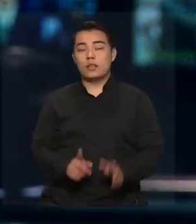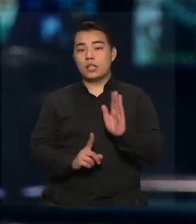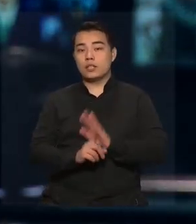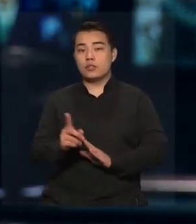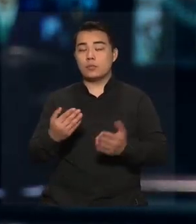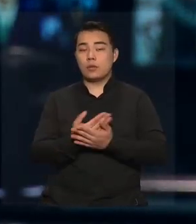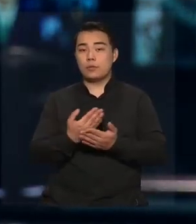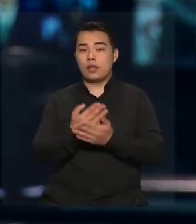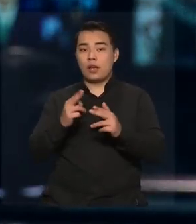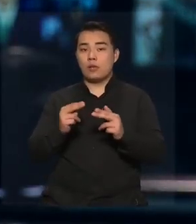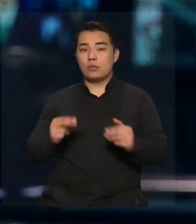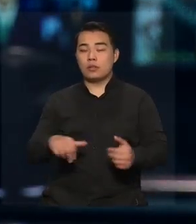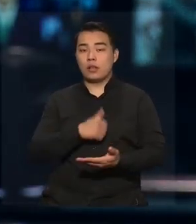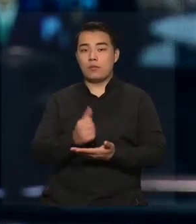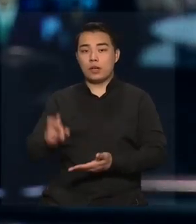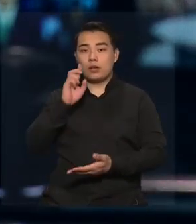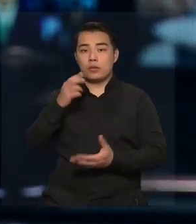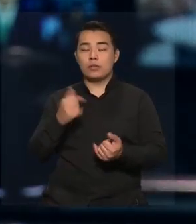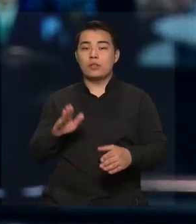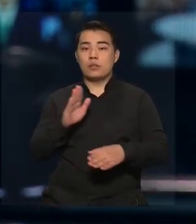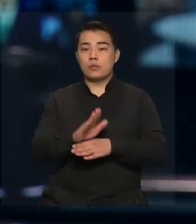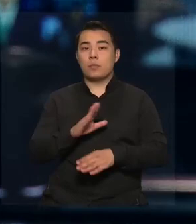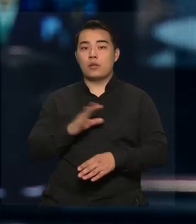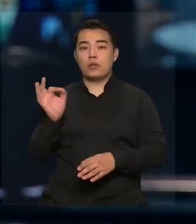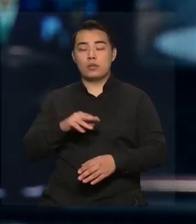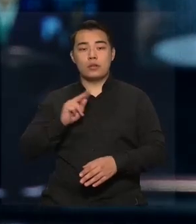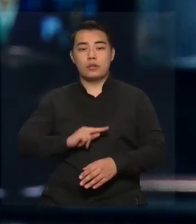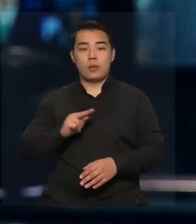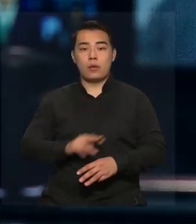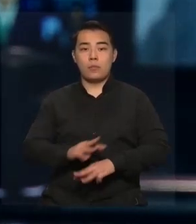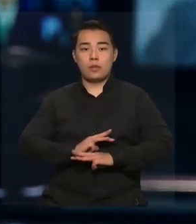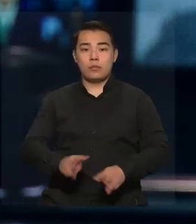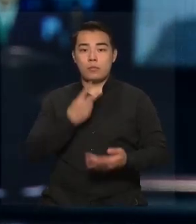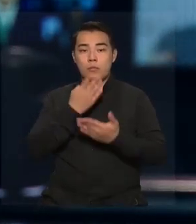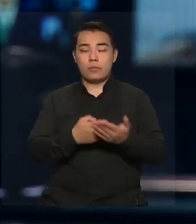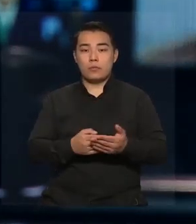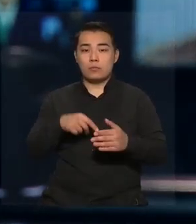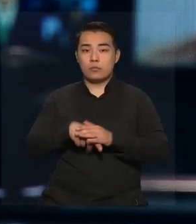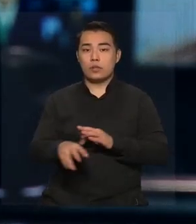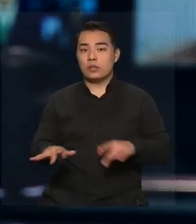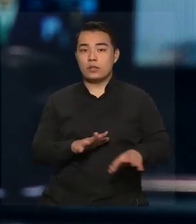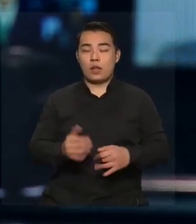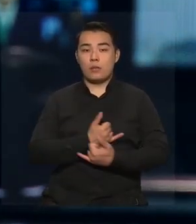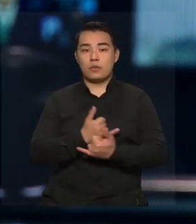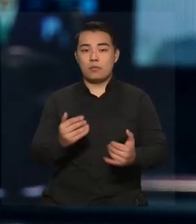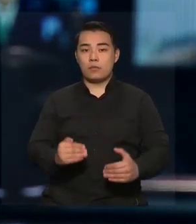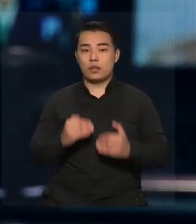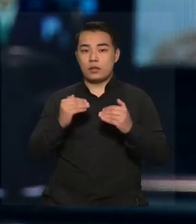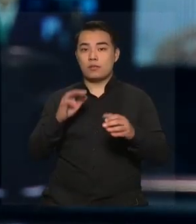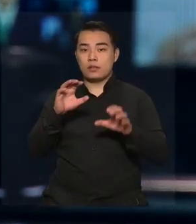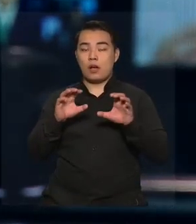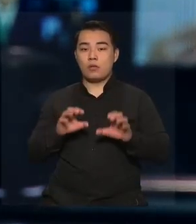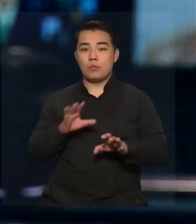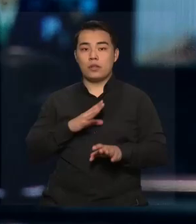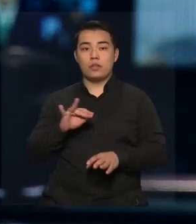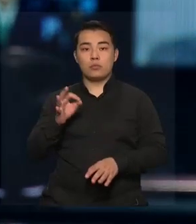Начнем с Акурды. Главе государства сегодня доложили о мерах, принимаемых Министерством внутренних дел по обеспечению верховенства закона, а